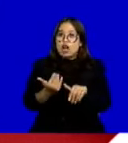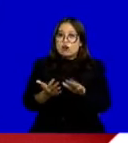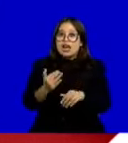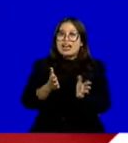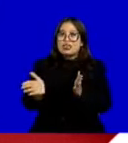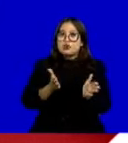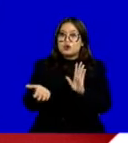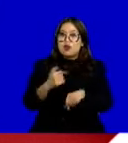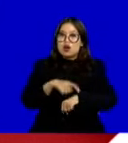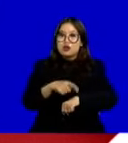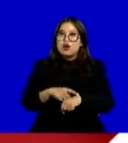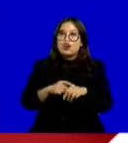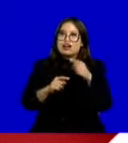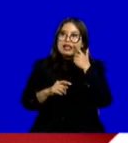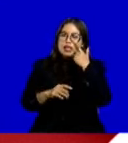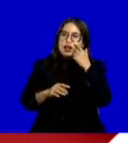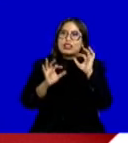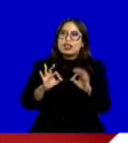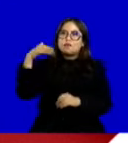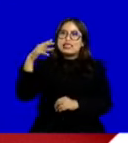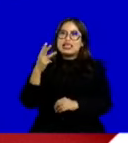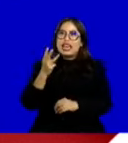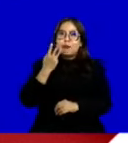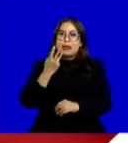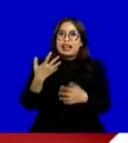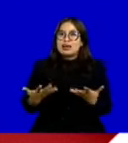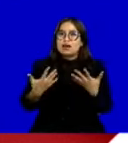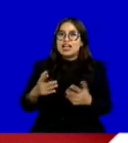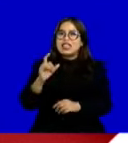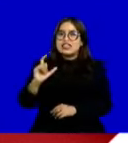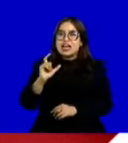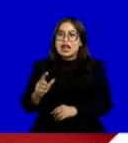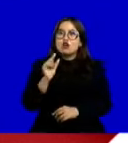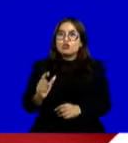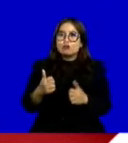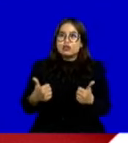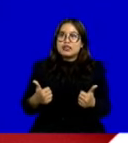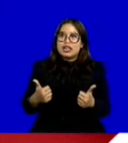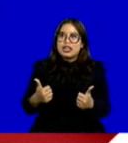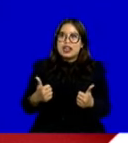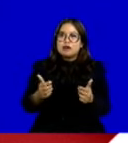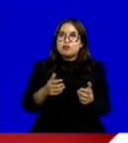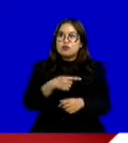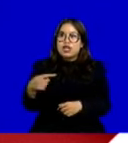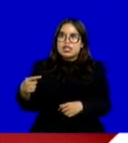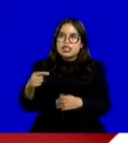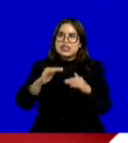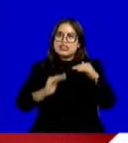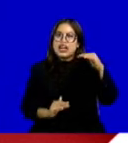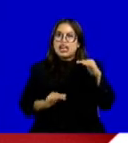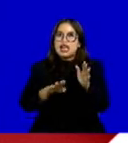kerjaasamanya bapak ibu oke mas Lukman eh Mas ee Emil ee Bagaimanakah caranya untuk bisa mengurangi kesenjangan dari e